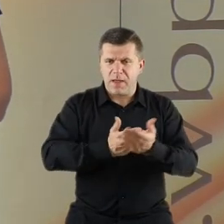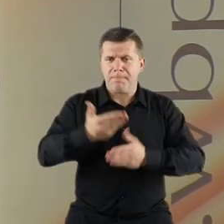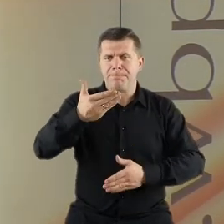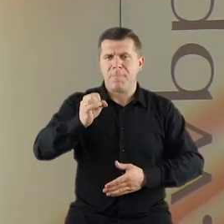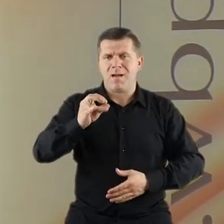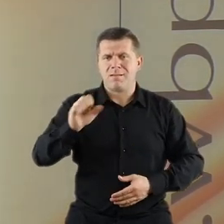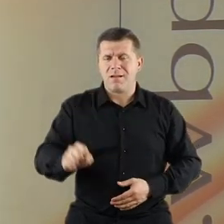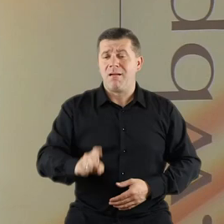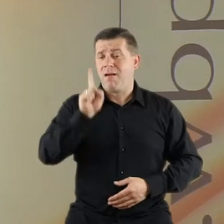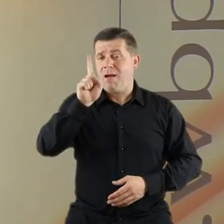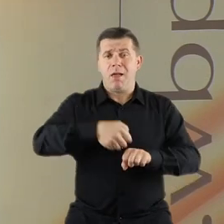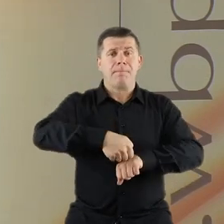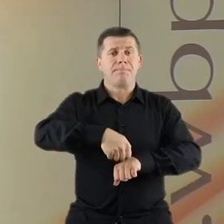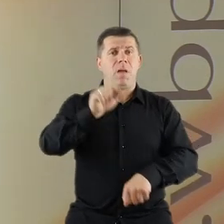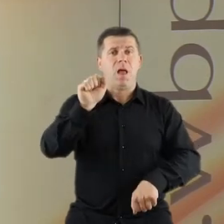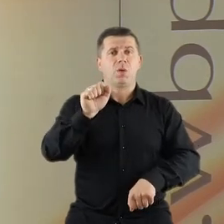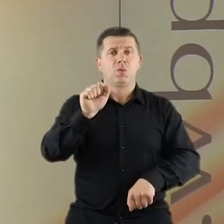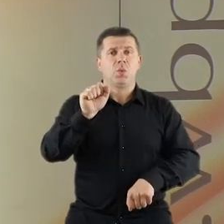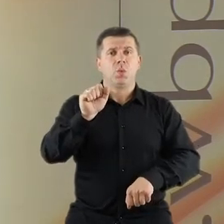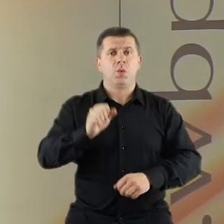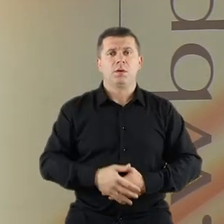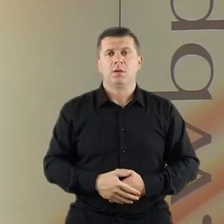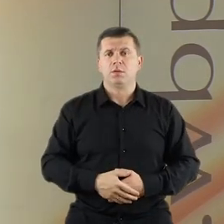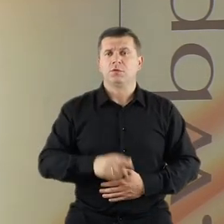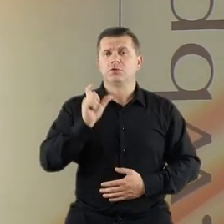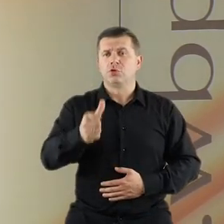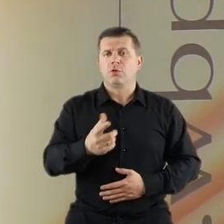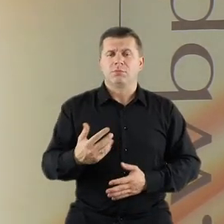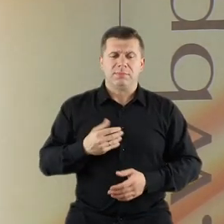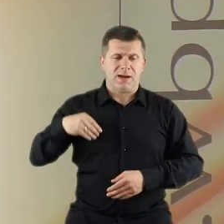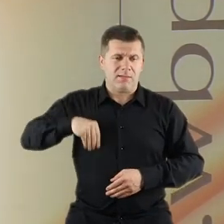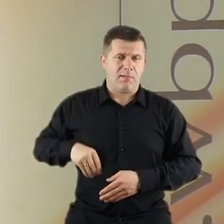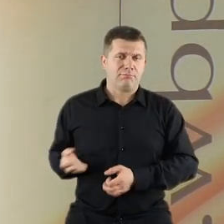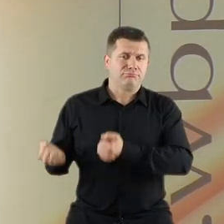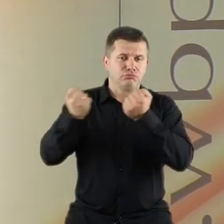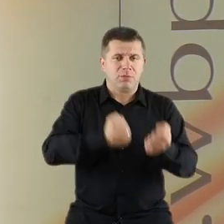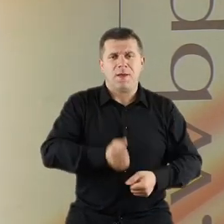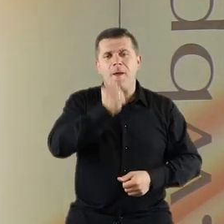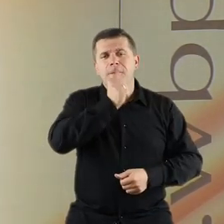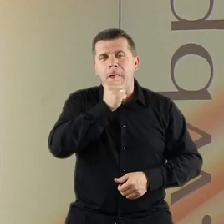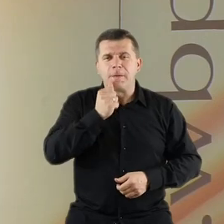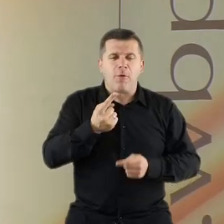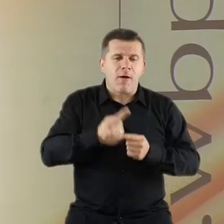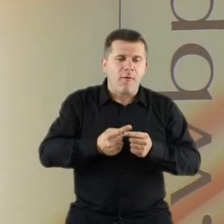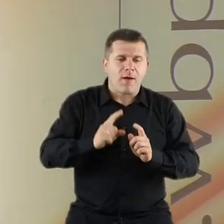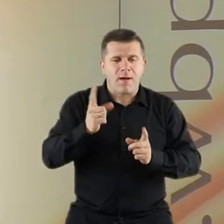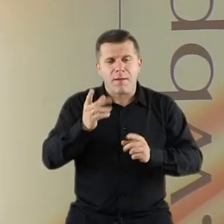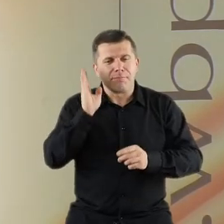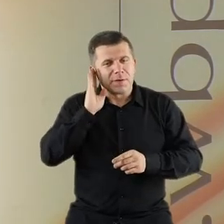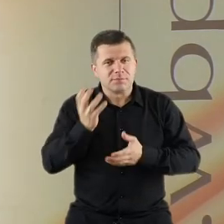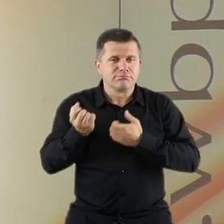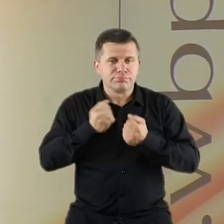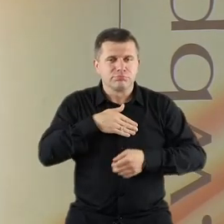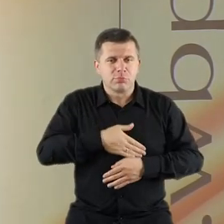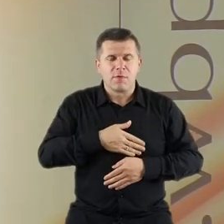magię ale na maturę coś tam ze sobą przyniesiemy jakąś tajemniczą maskotkę